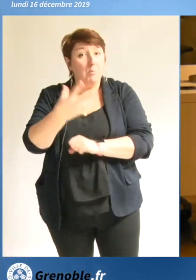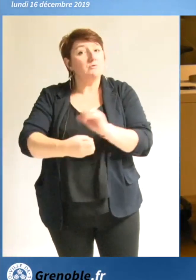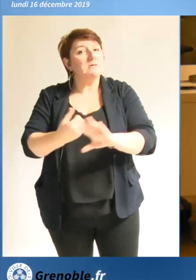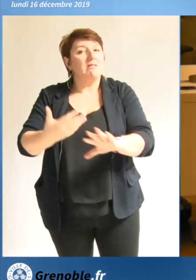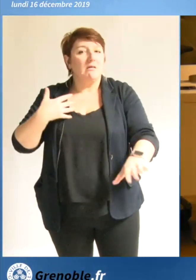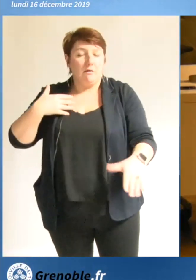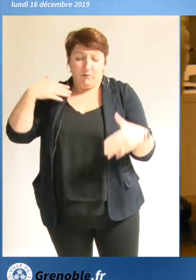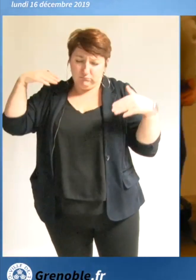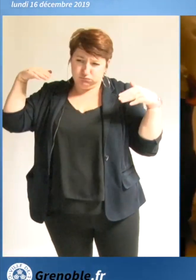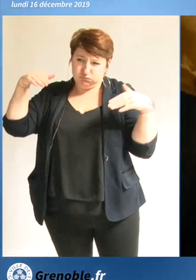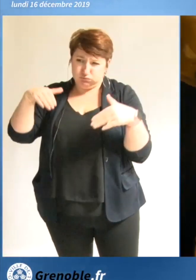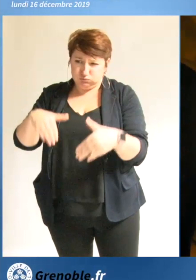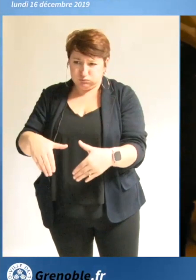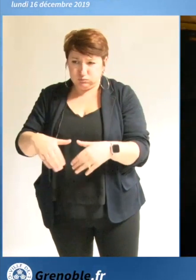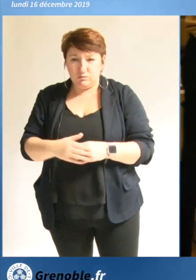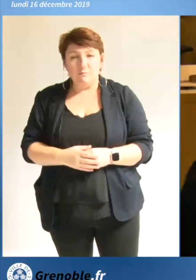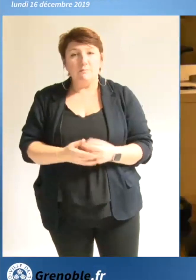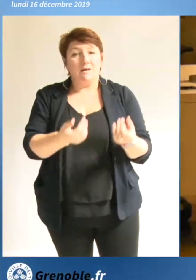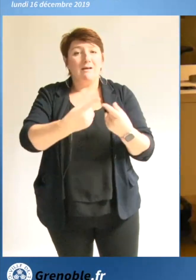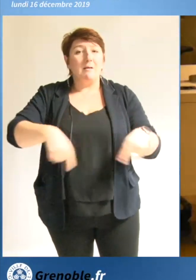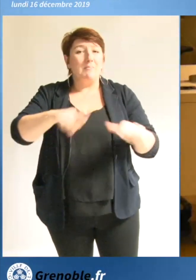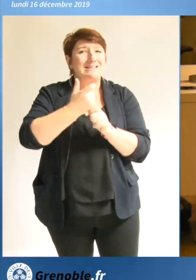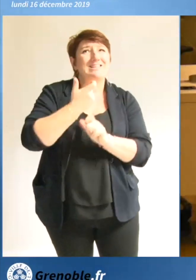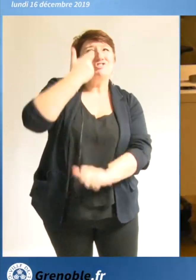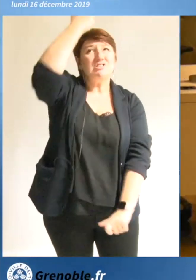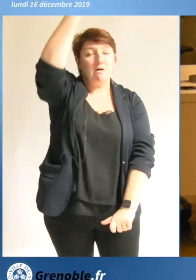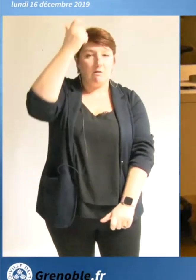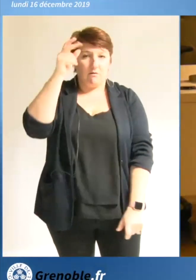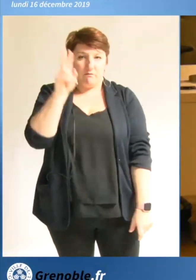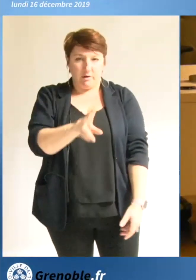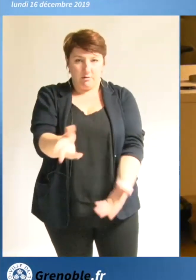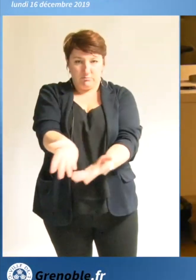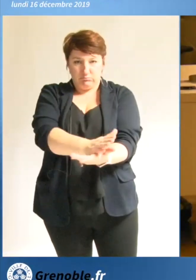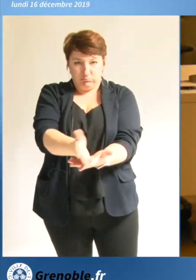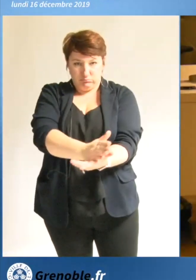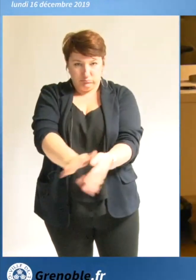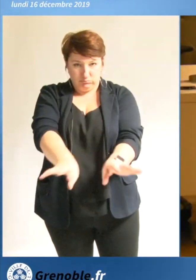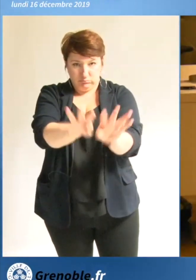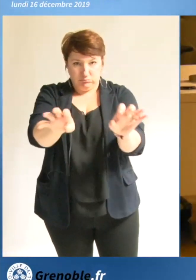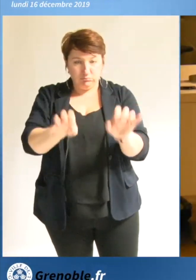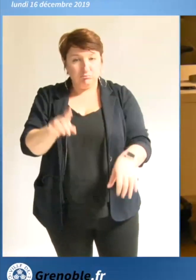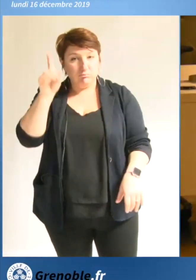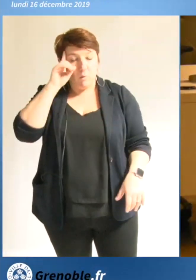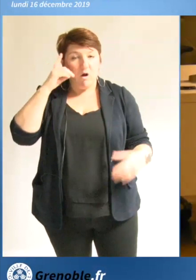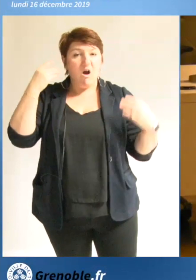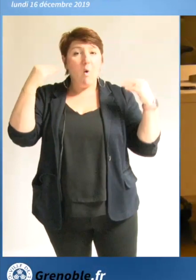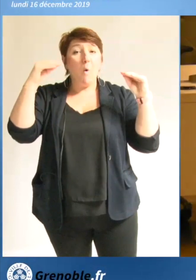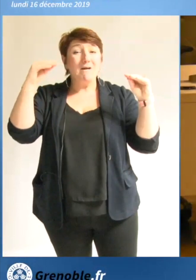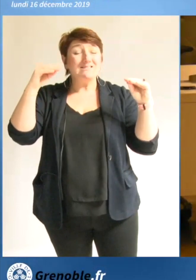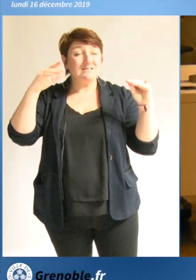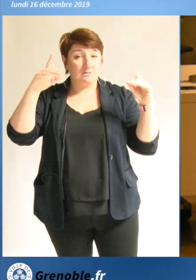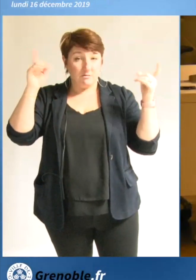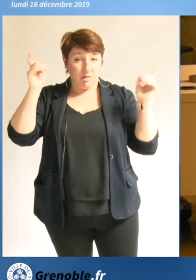années. La place des Géants est dans une incertitude complète puisque le peu de commerçants qui restaient